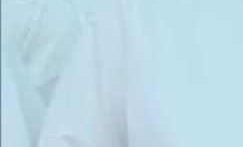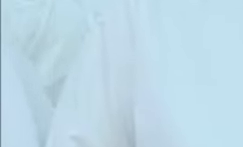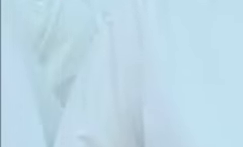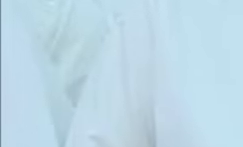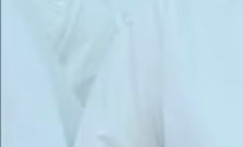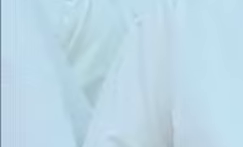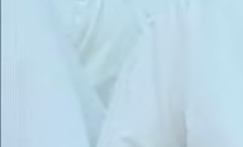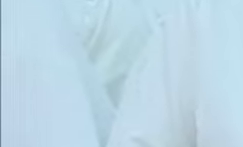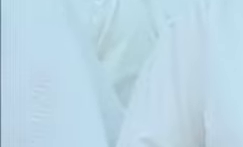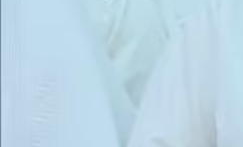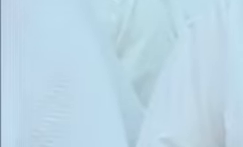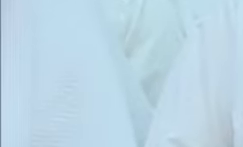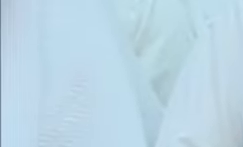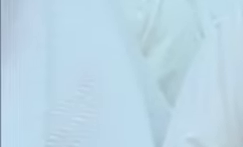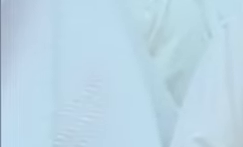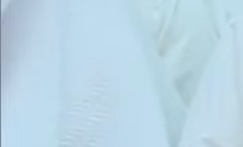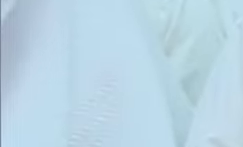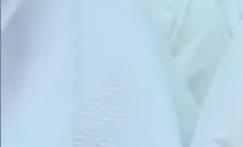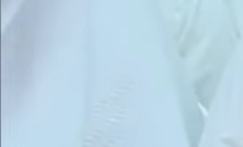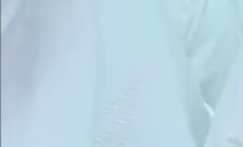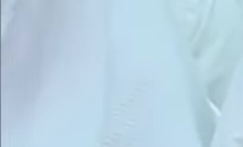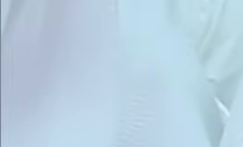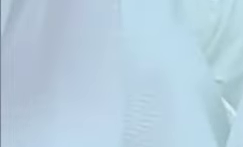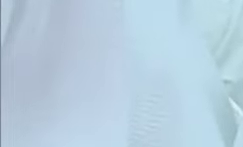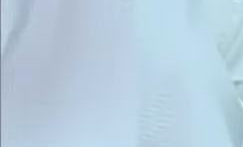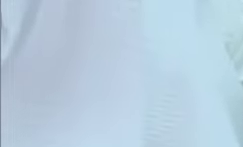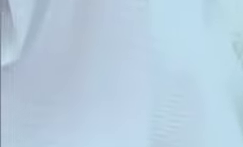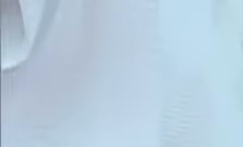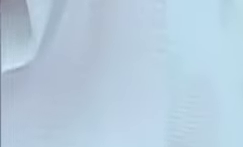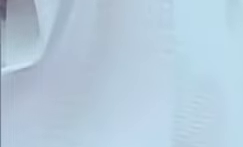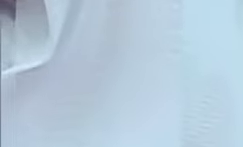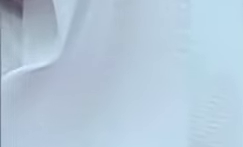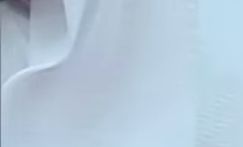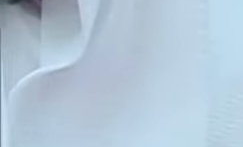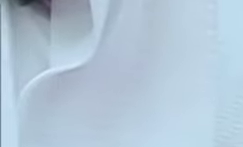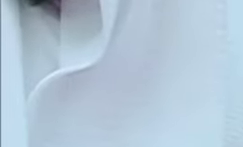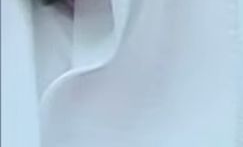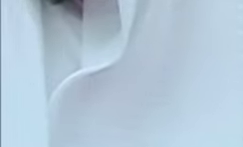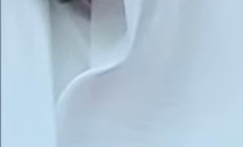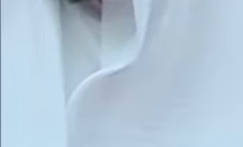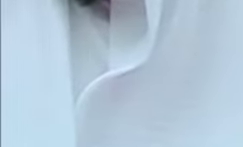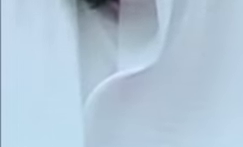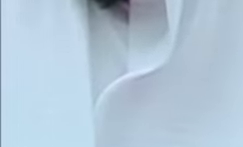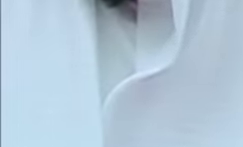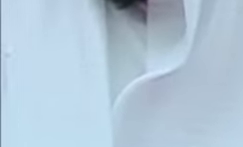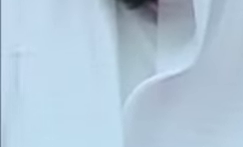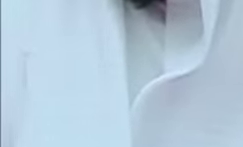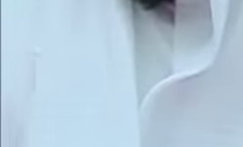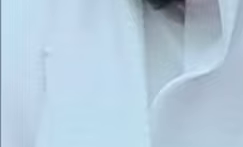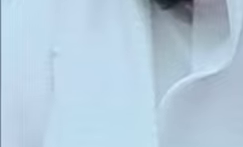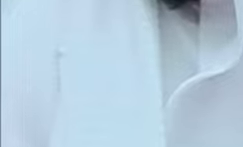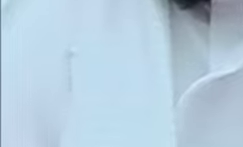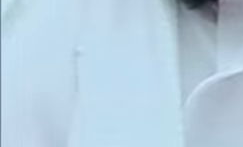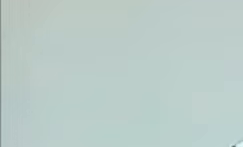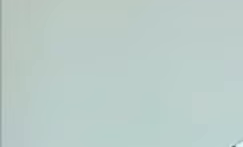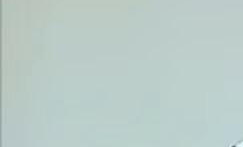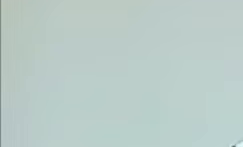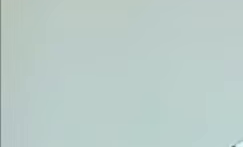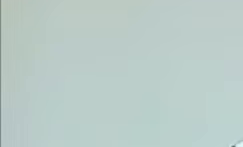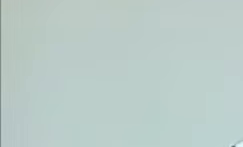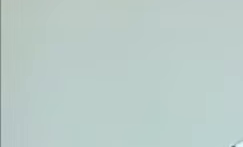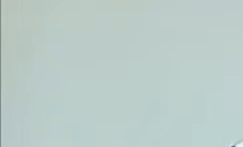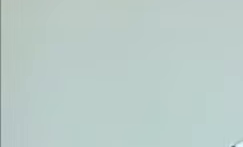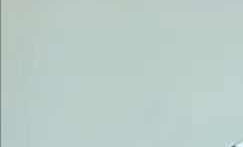لا يتجزأ من ثروتنا الحقيقية ورأس مالنا